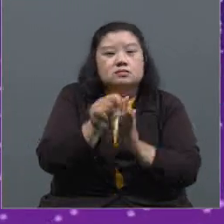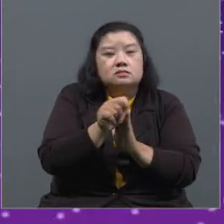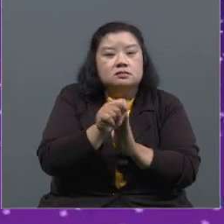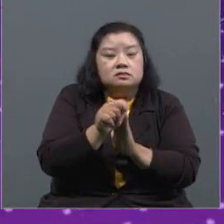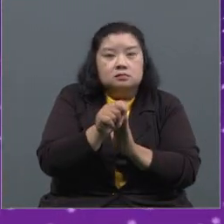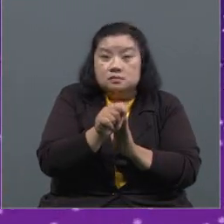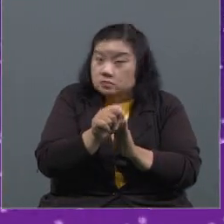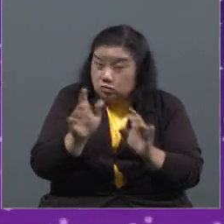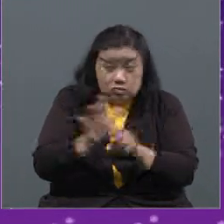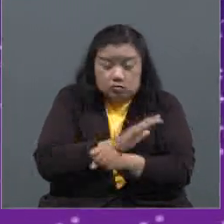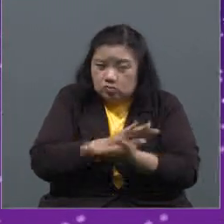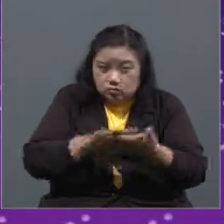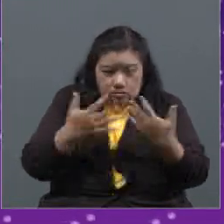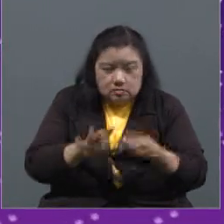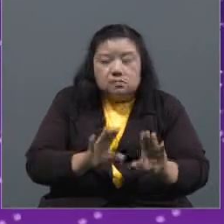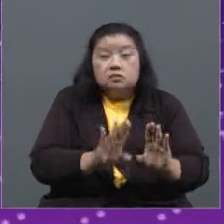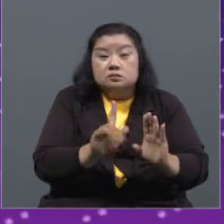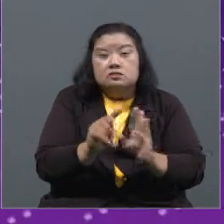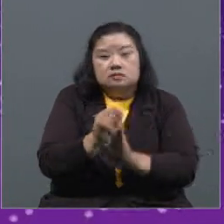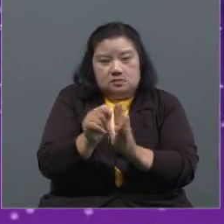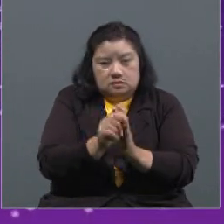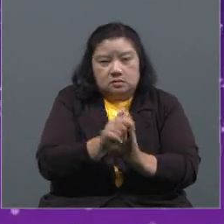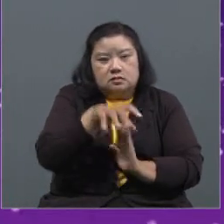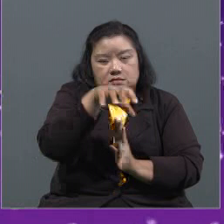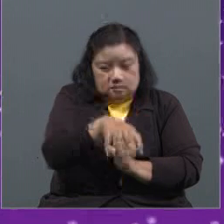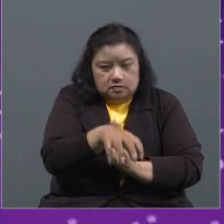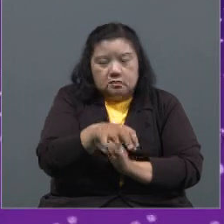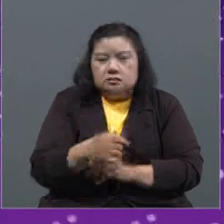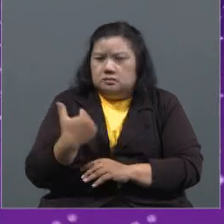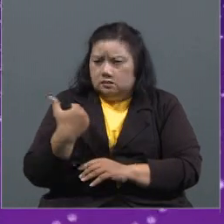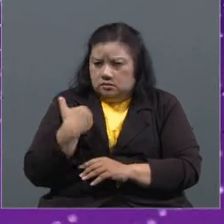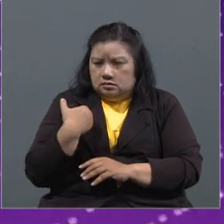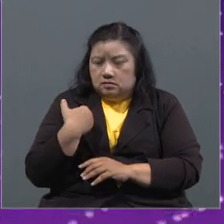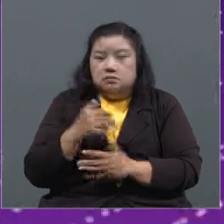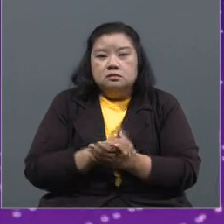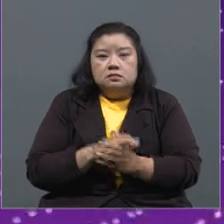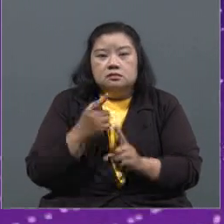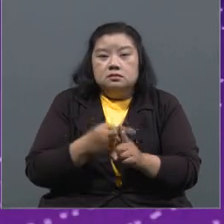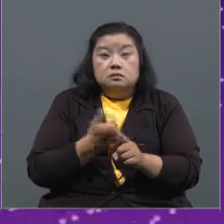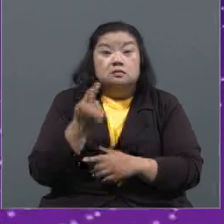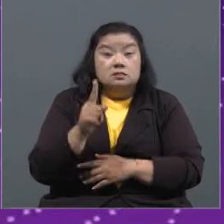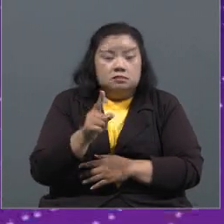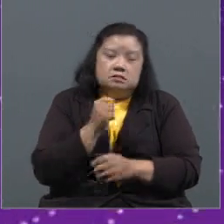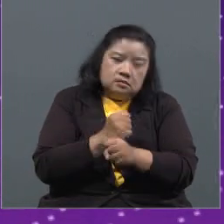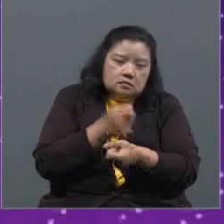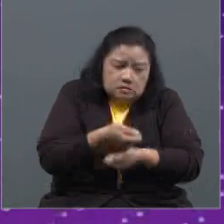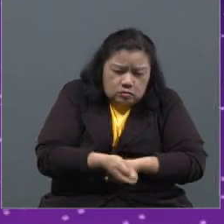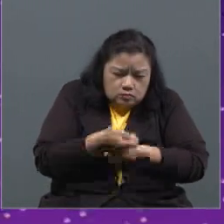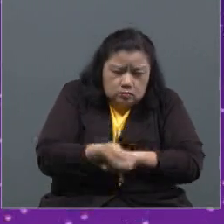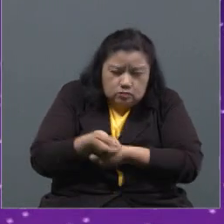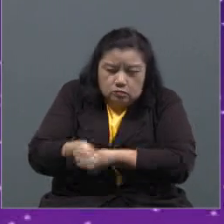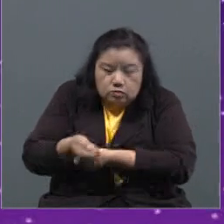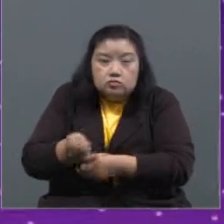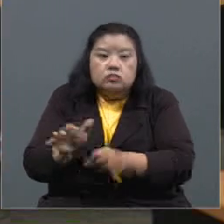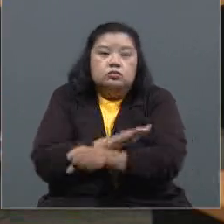ครบทั้งหมดแล้วนะคะการฝังกลบรอบใหม่คาดว่าจะแล้วเสร็จปลายเดือนพฤศจิกในช่วงเดือนพฤศจิกายนนี้ค่ะนายณัฐพ